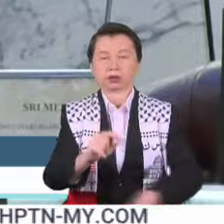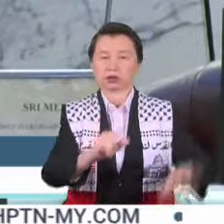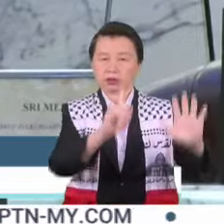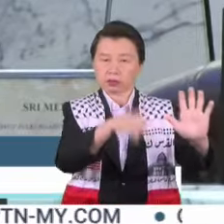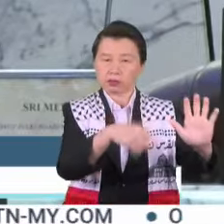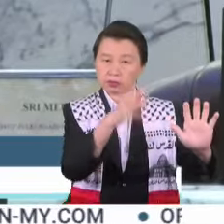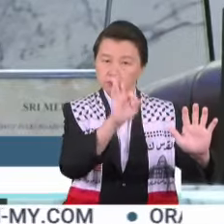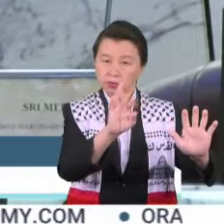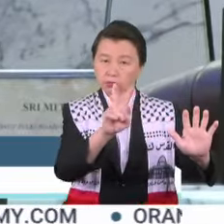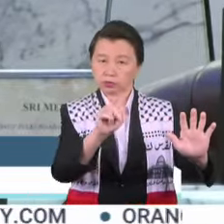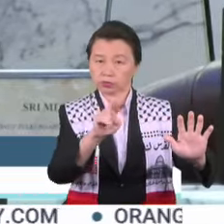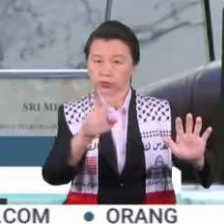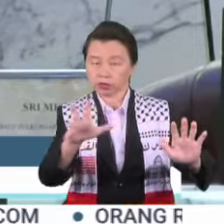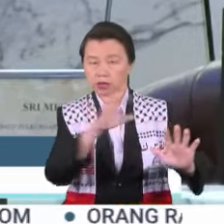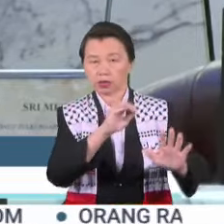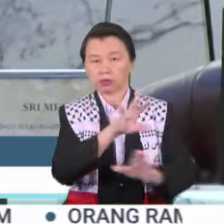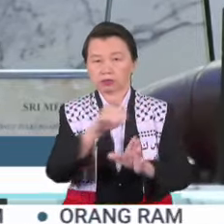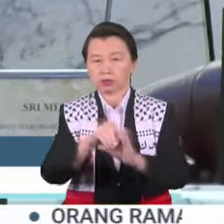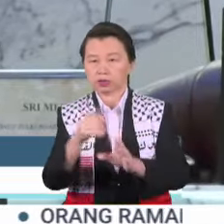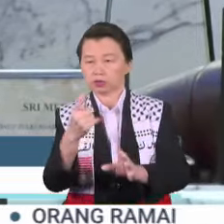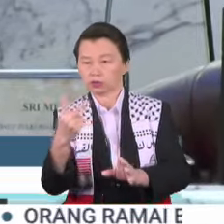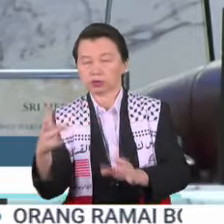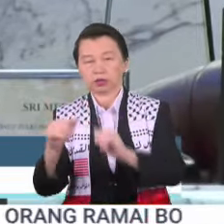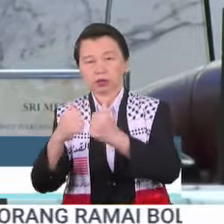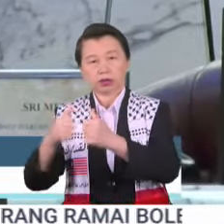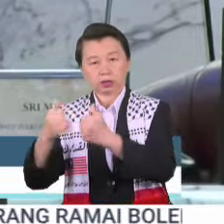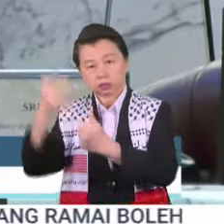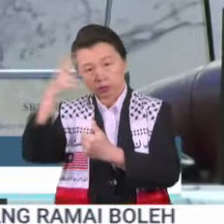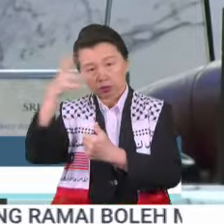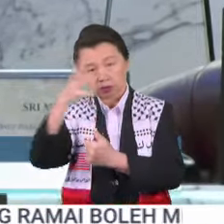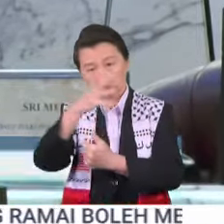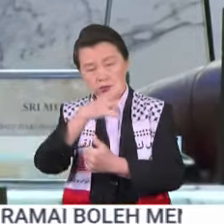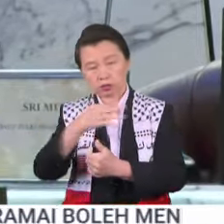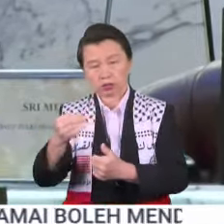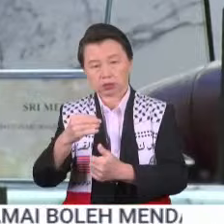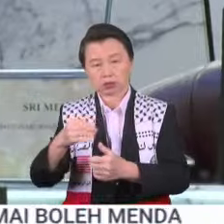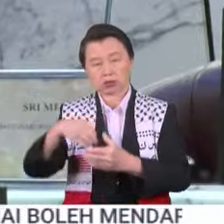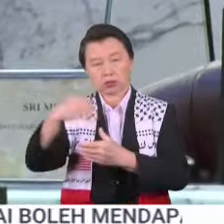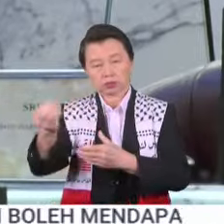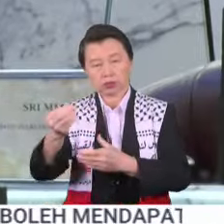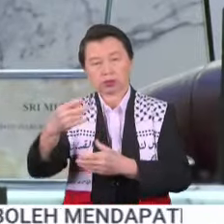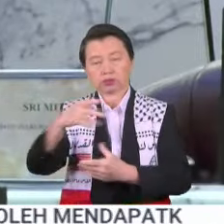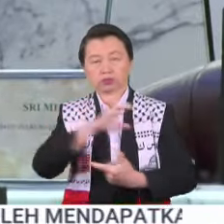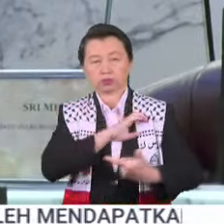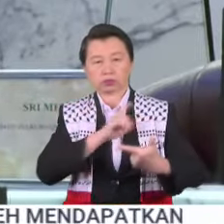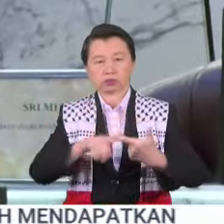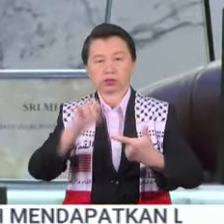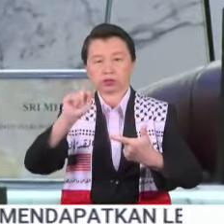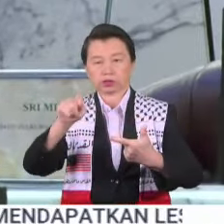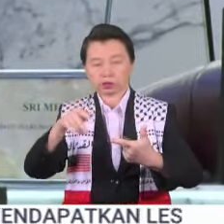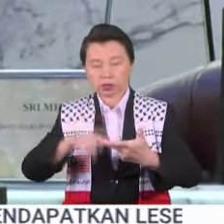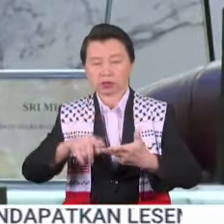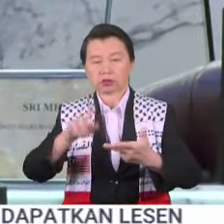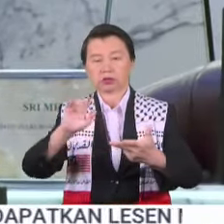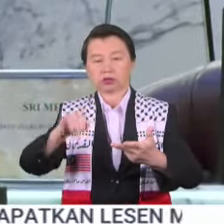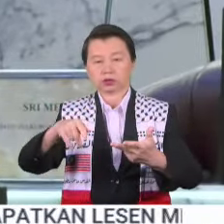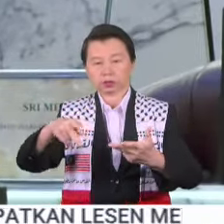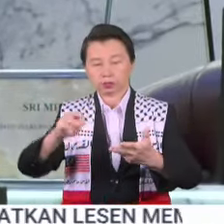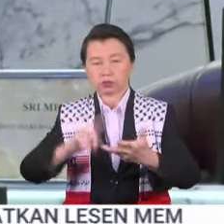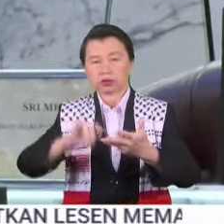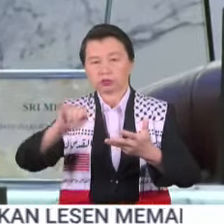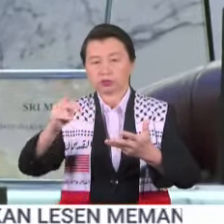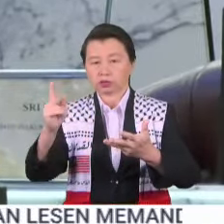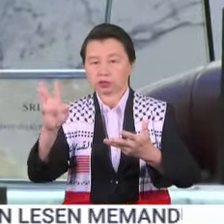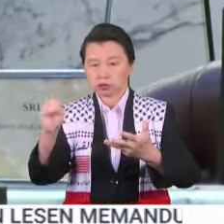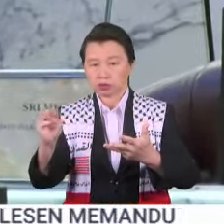5 September 2023 lalu melibatkan beberapa agensi kerajaan dan organisasi luar iaitu PDRM, APM, JB, PM,